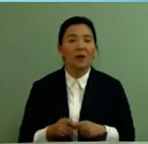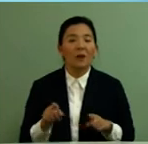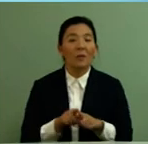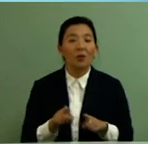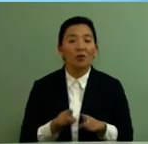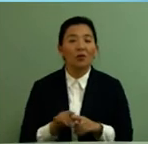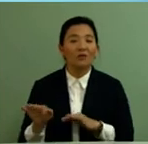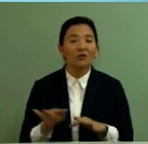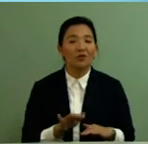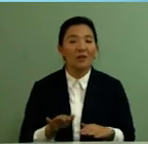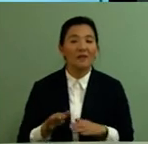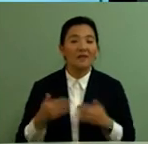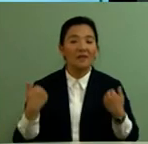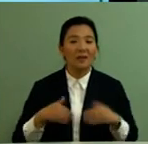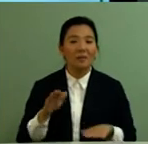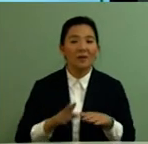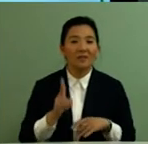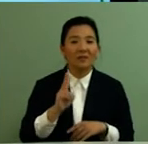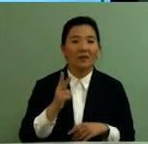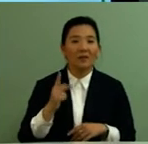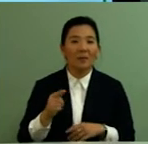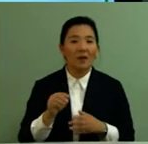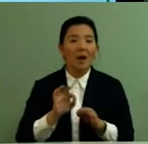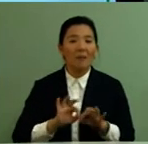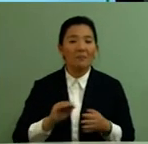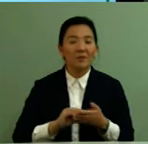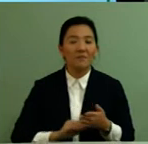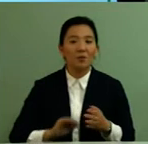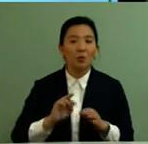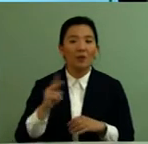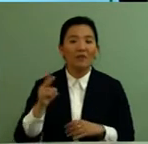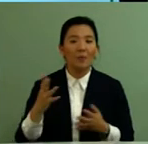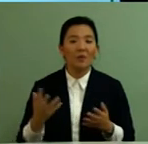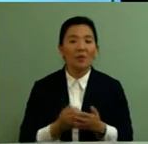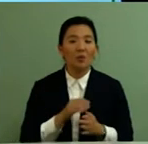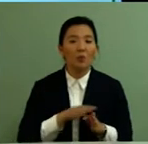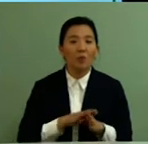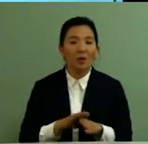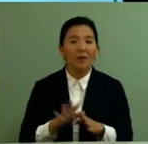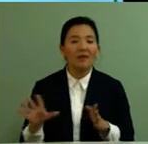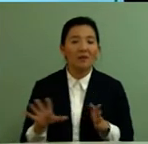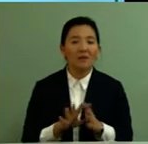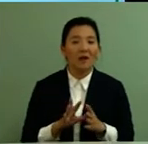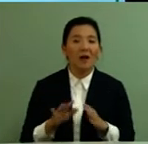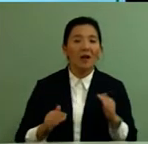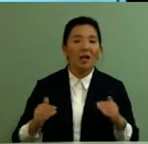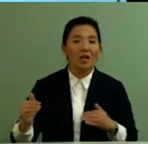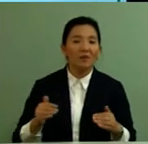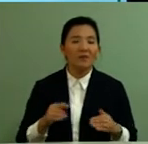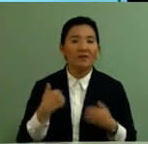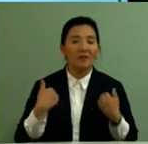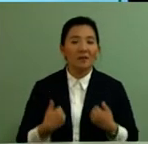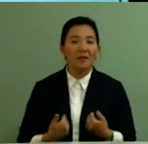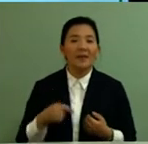Похожее. Движение тела массы 2 кг описывается уравнением. Определите полную энергию колеблющегося